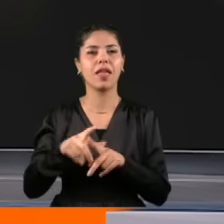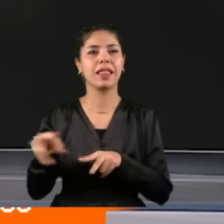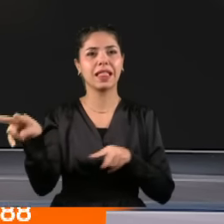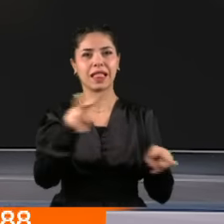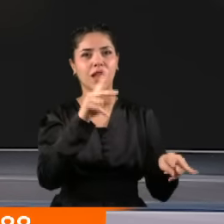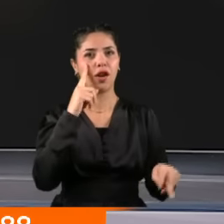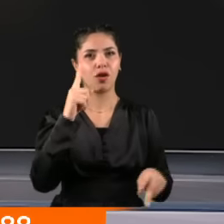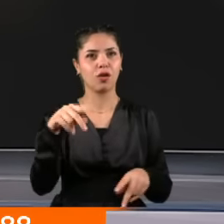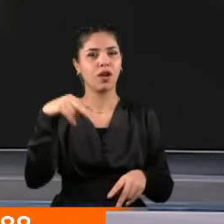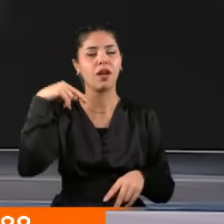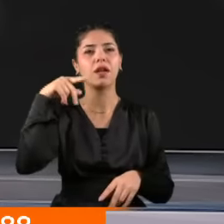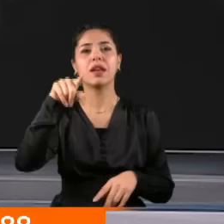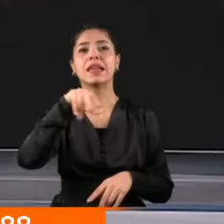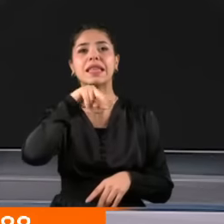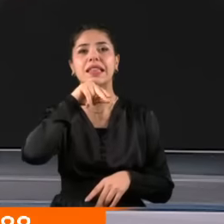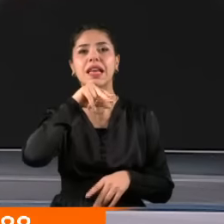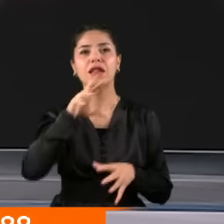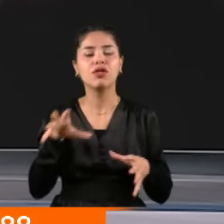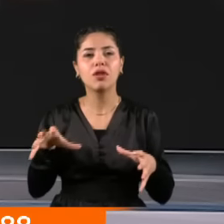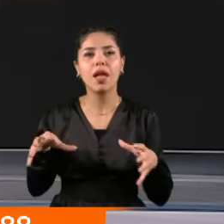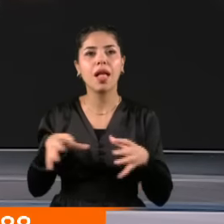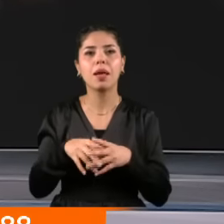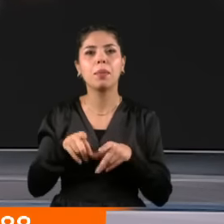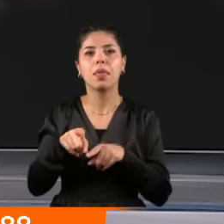oturduğu yerden keçi sürüsünü bakın nasıl takip ediyor.